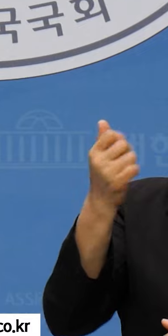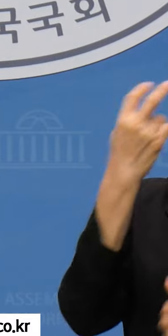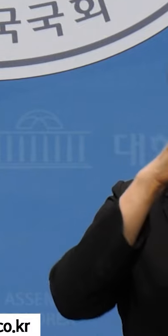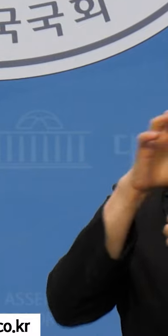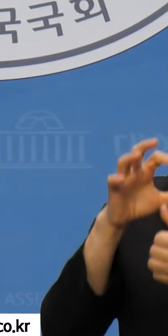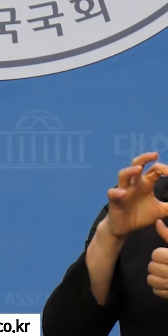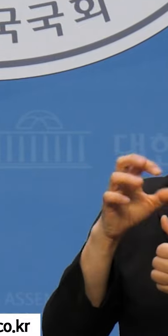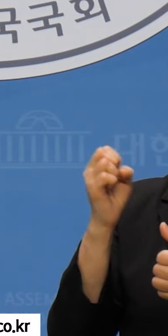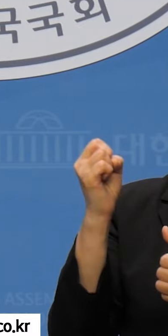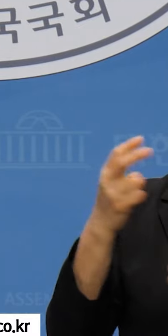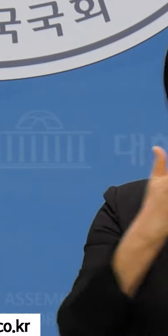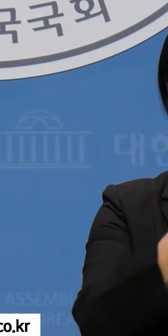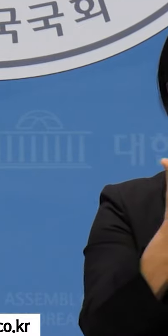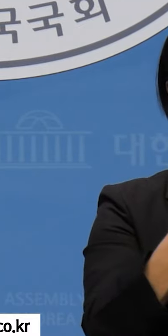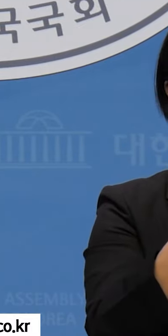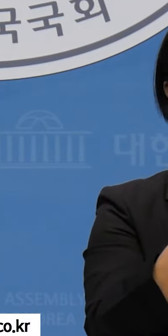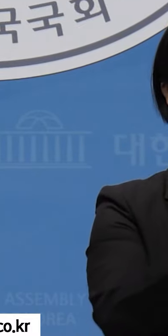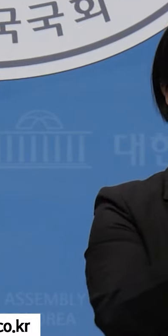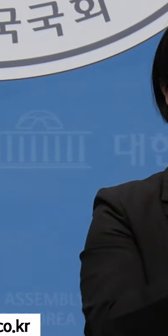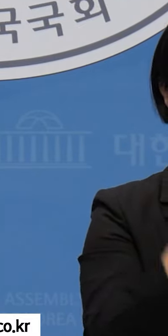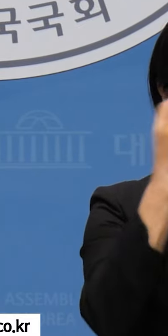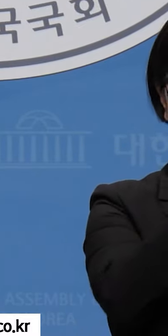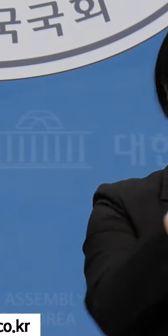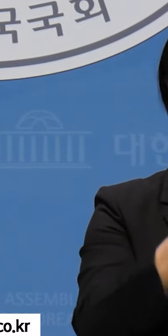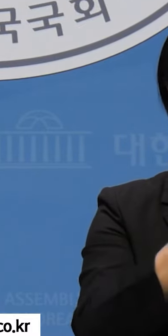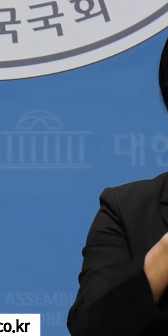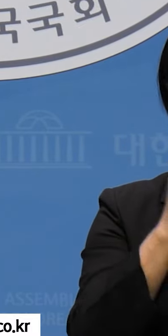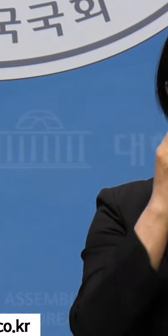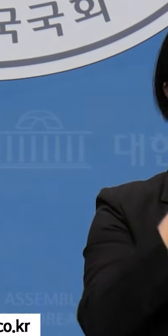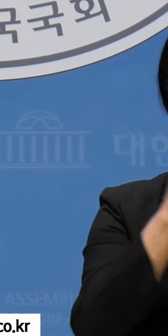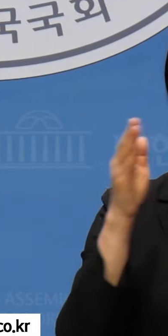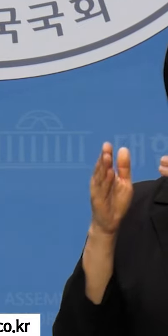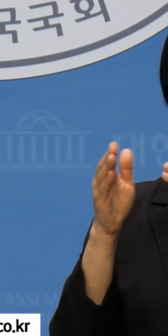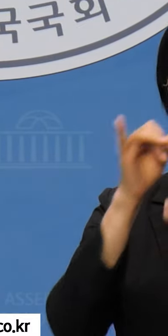지키기와 이재명 당대표 지키기에 매몰된